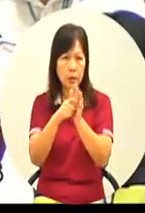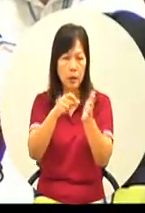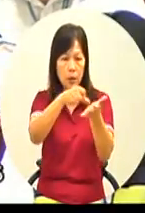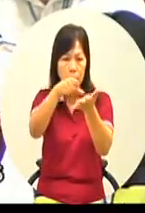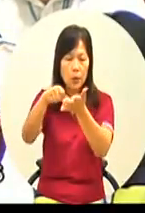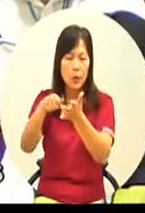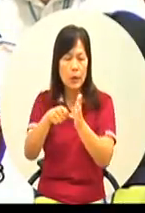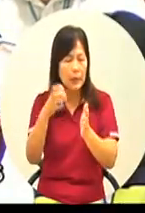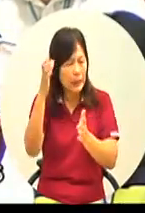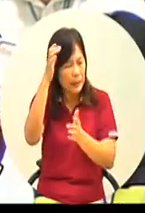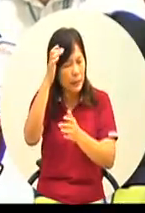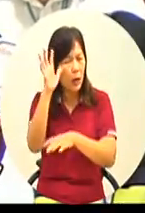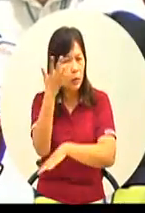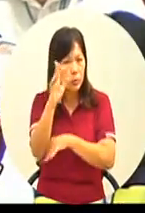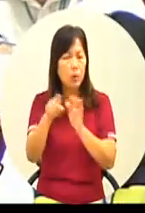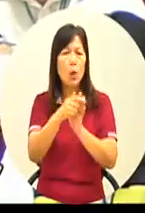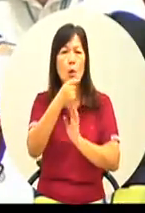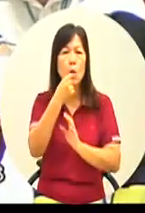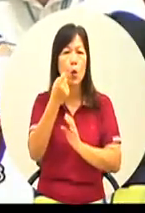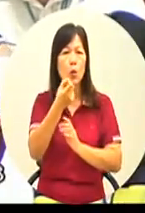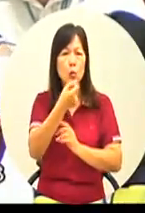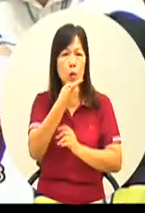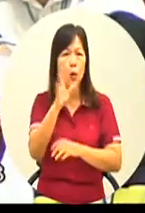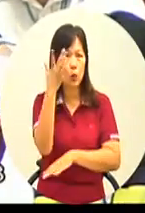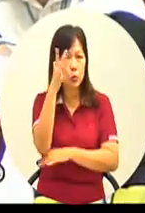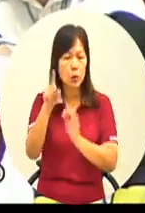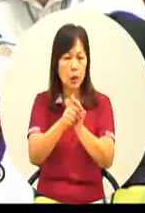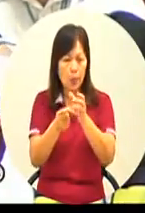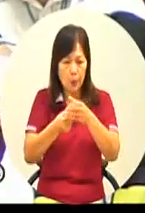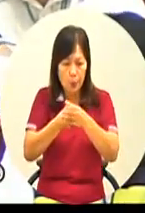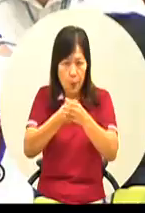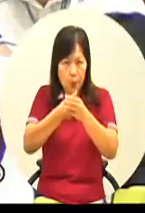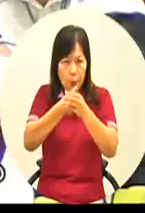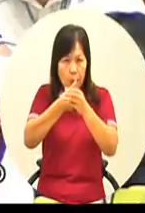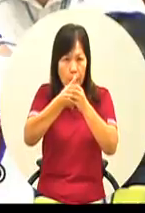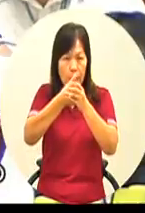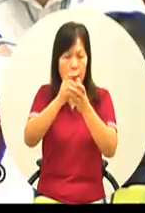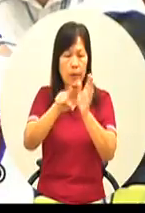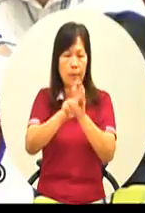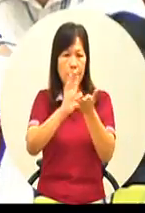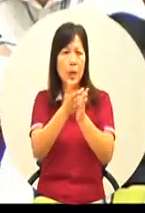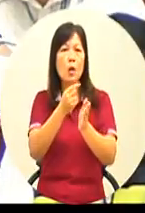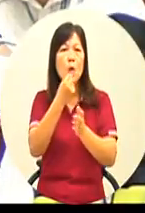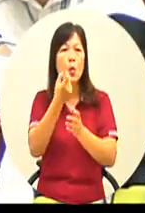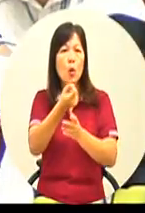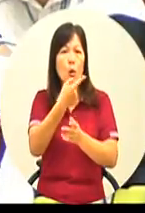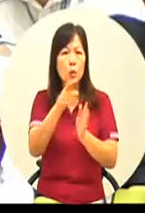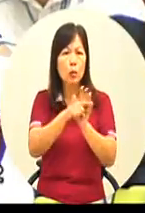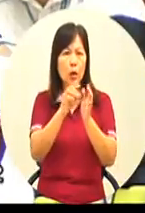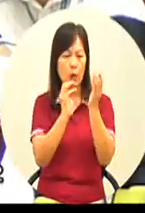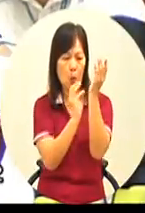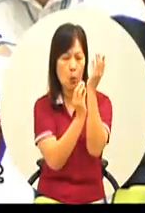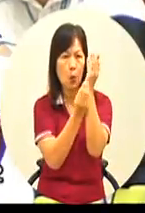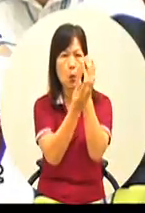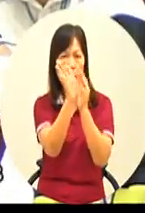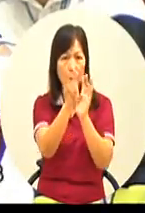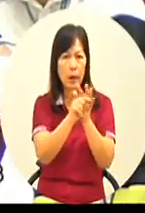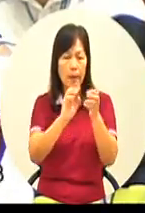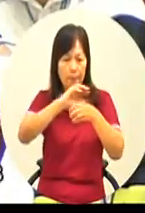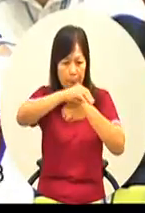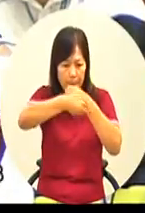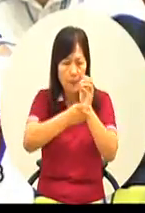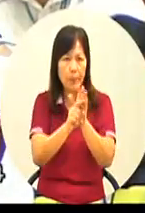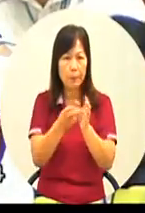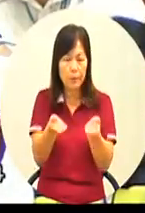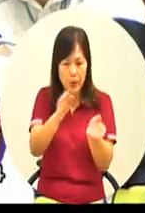思树。啊，是叫红豆树，啊，等树啊生出来了，伊会结红豆或者是相思树的果子，啊，阮用一个包装特别包